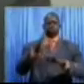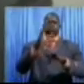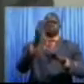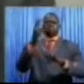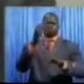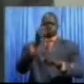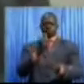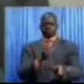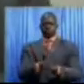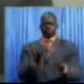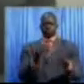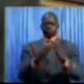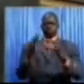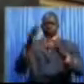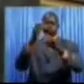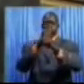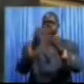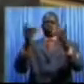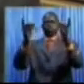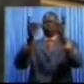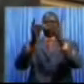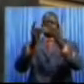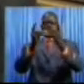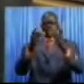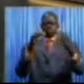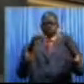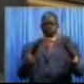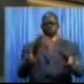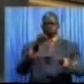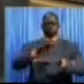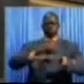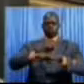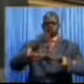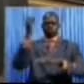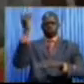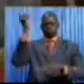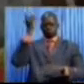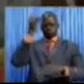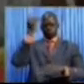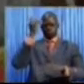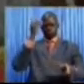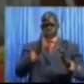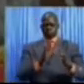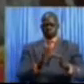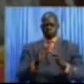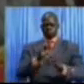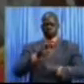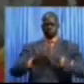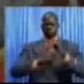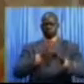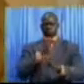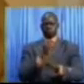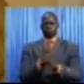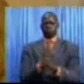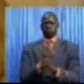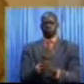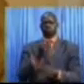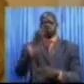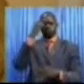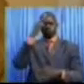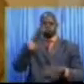d'études pour l'obtention du diplôme d'études supérieures en diplomatie et relations internationales. Alors pour